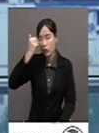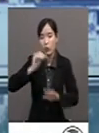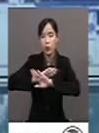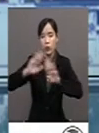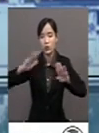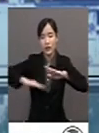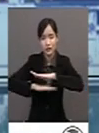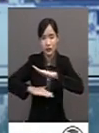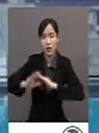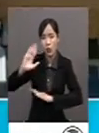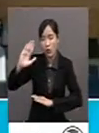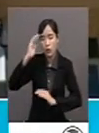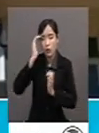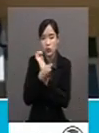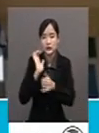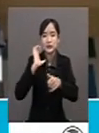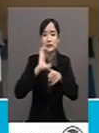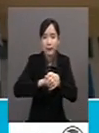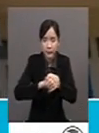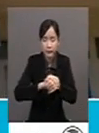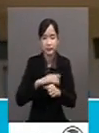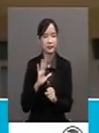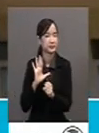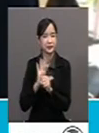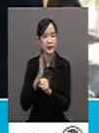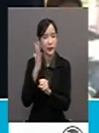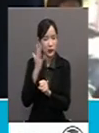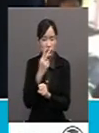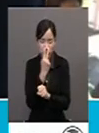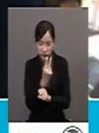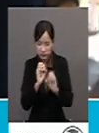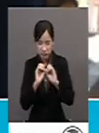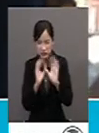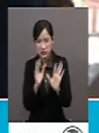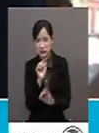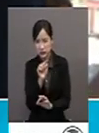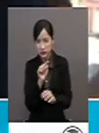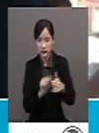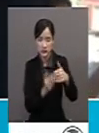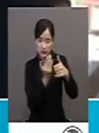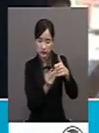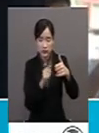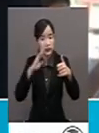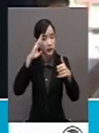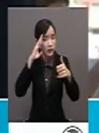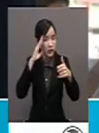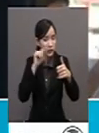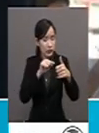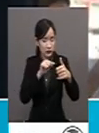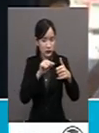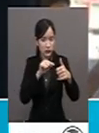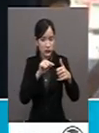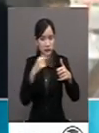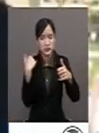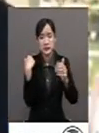ฐานของตำรวจในการจับกลุ่มเนี่ยมันไม่เพียงพอที่จะชี้ชัดได้ว่านายทหารท่านนี้นะฮะที่เป็นพลทหารเนี่ยนะครับ